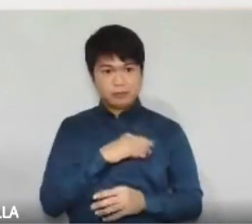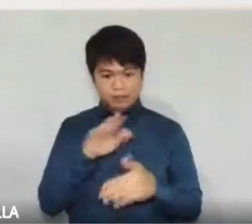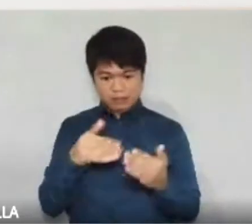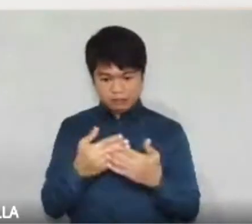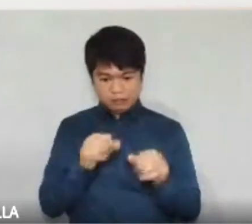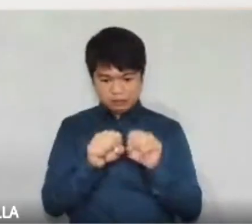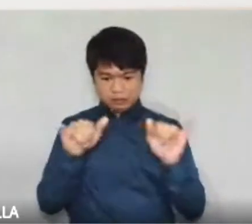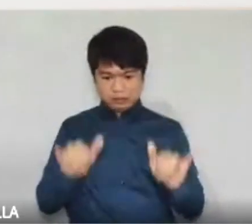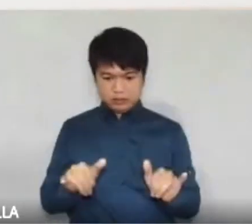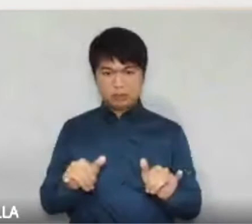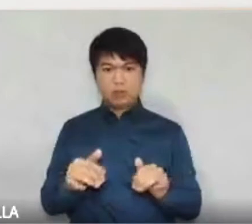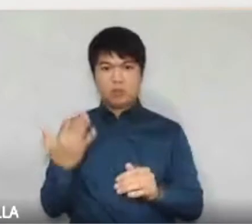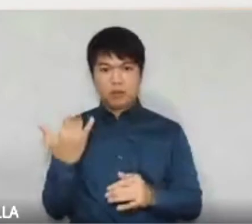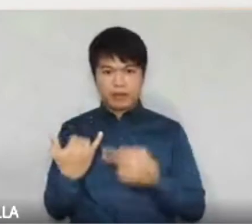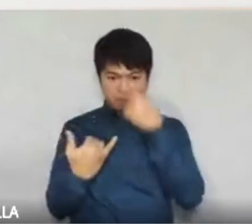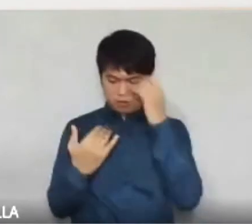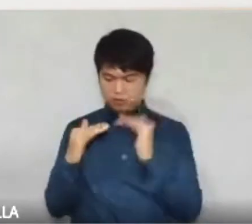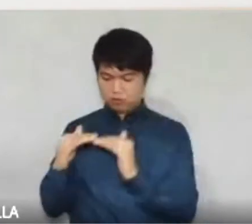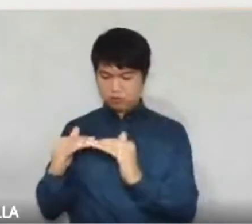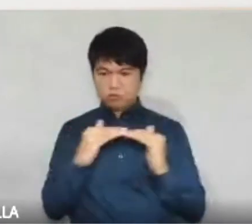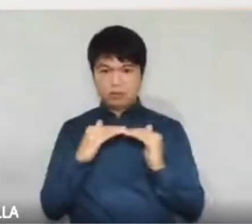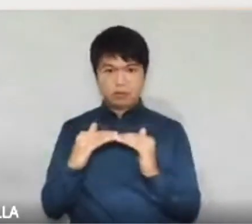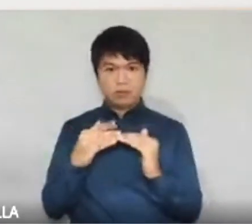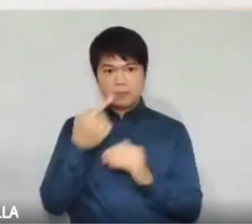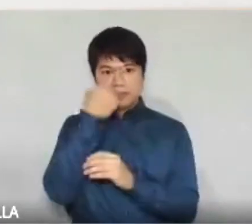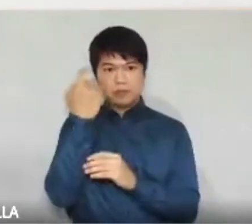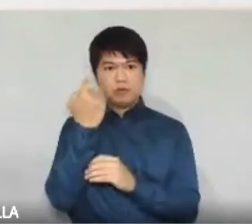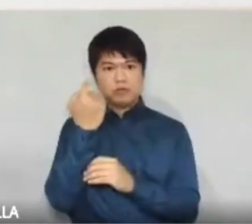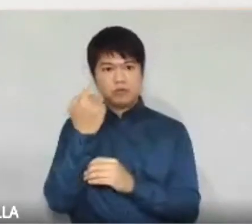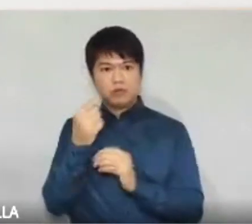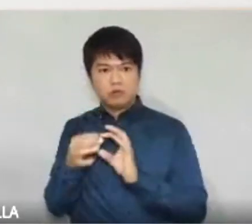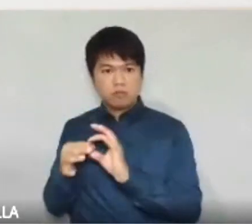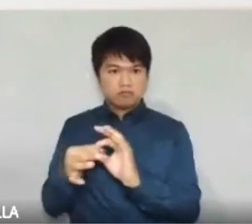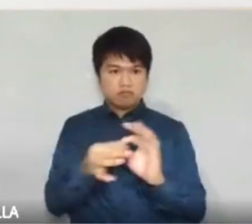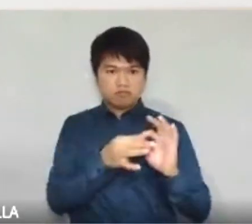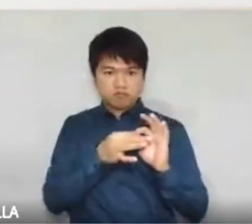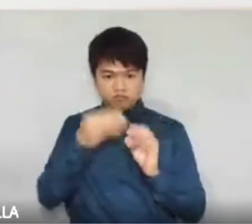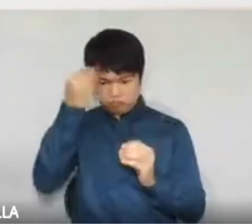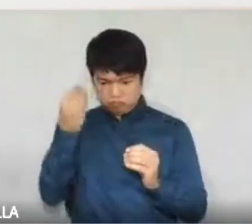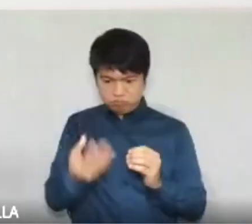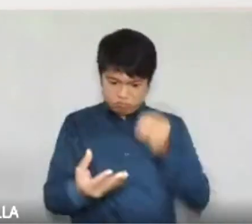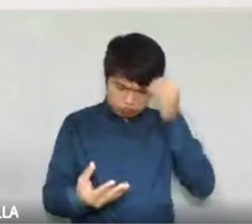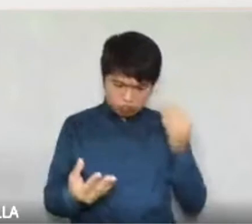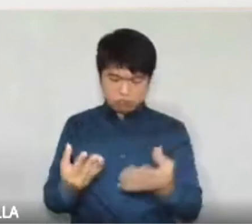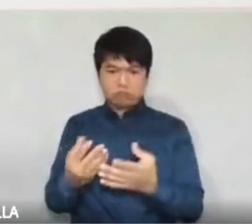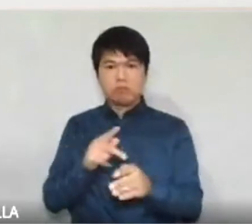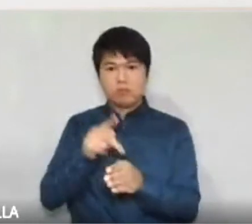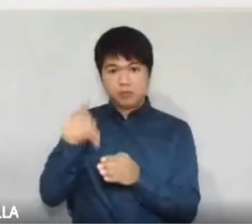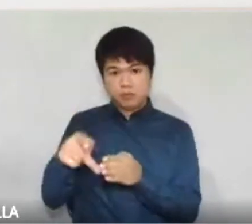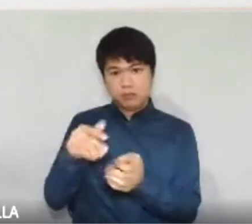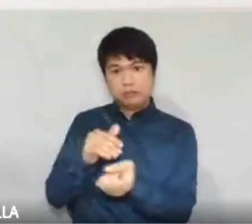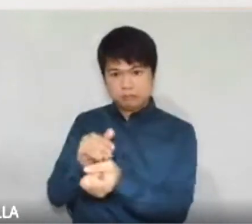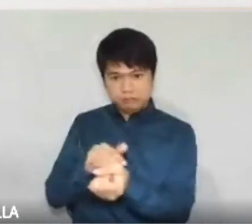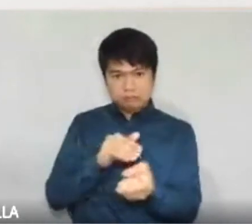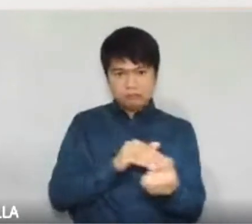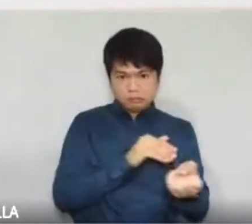magiging pantay-pantay ang kalidad nito, dulot ng pagsasama ng karunungan ng mga profesional.